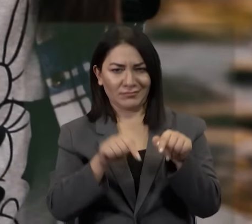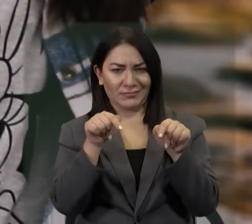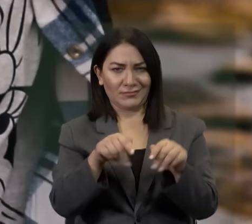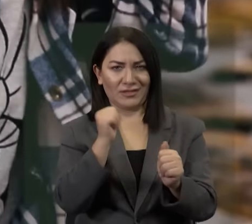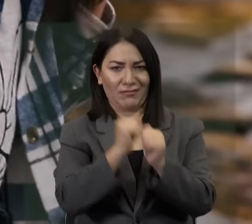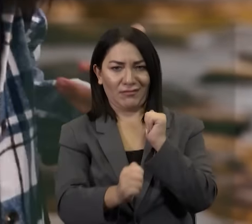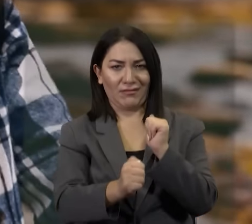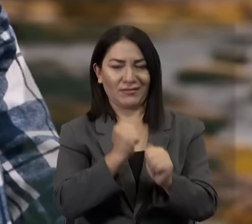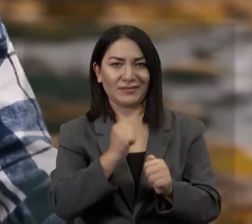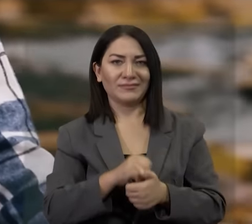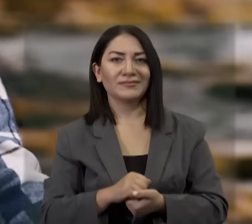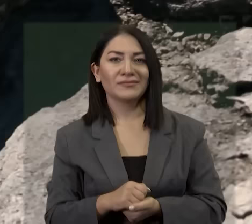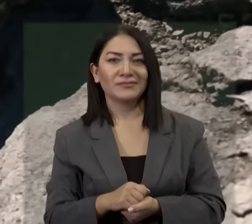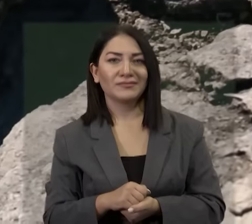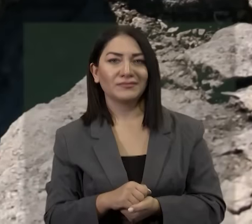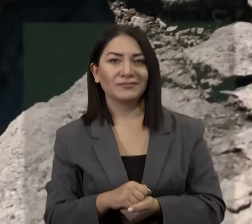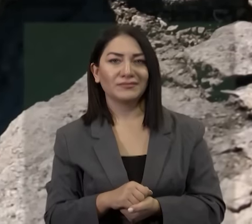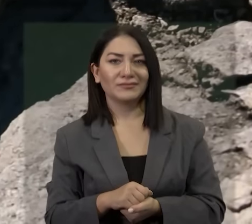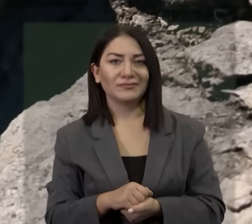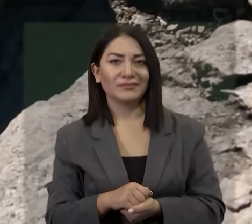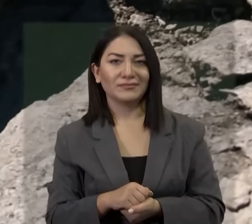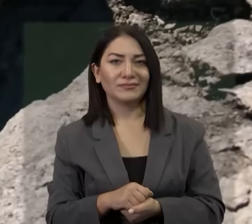Երեխեք, ահա քարը։